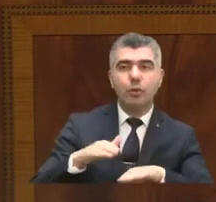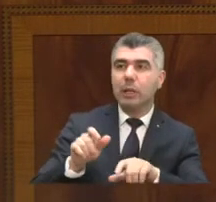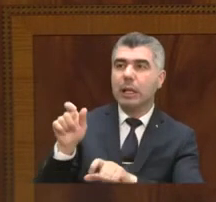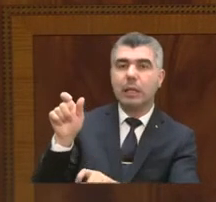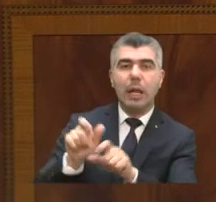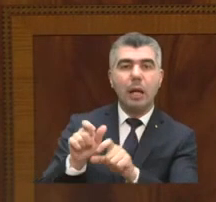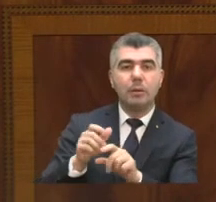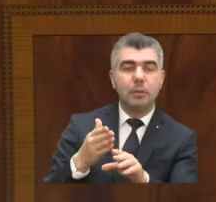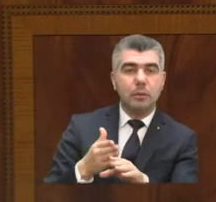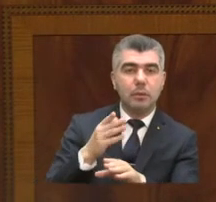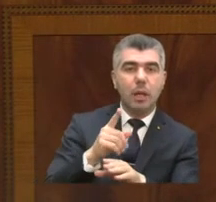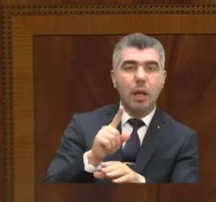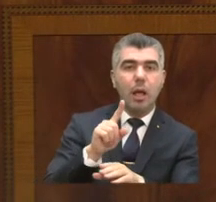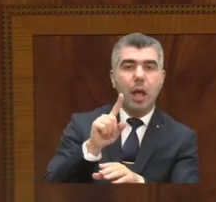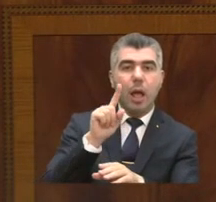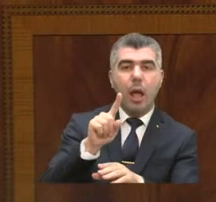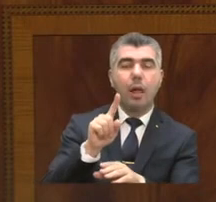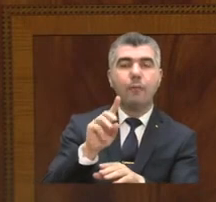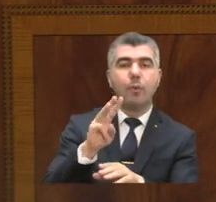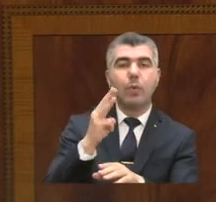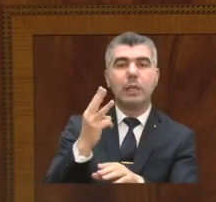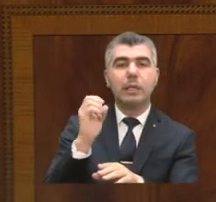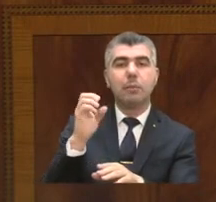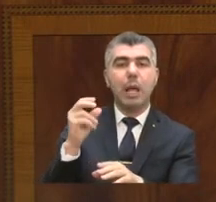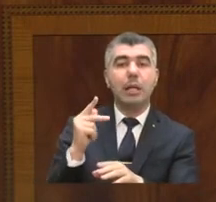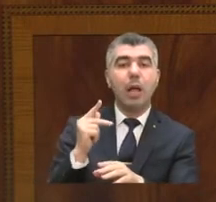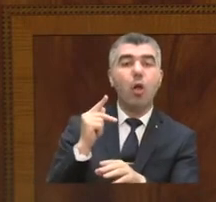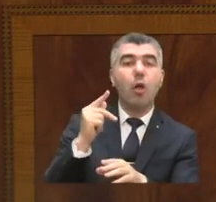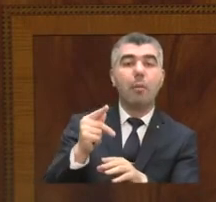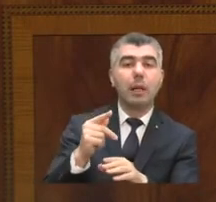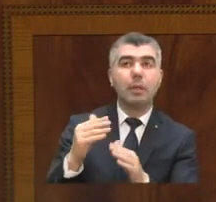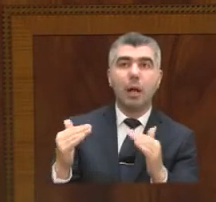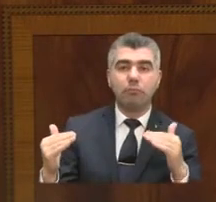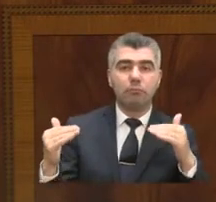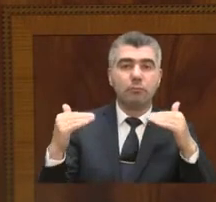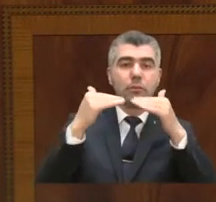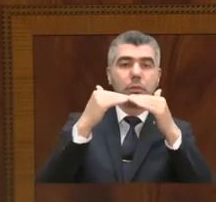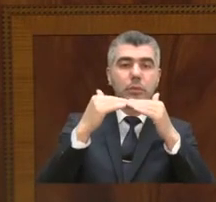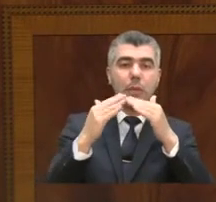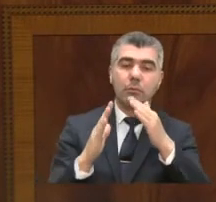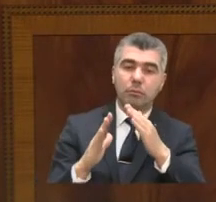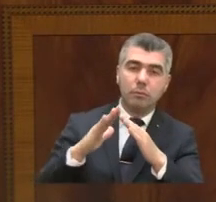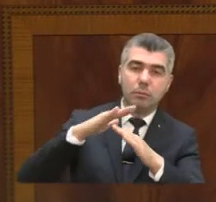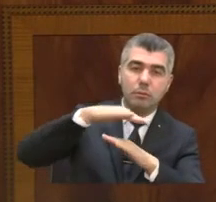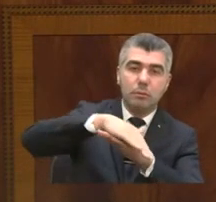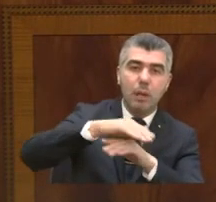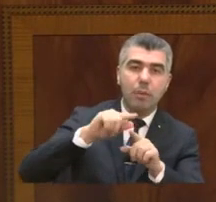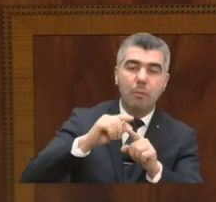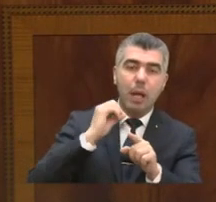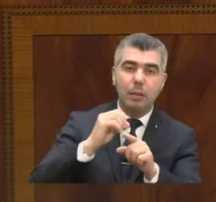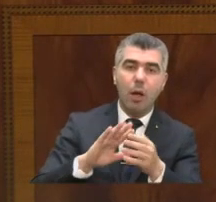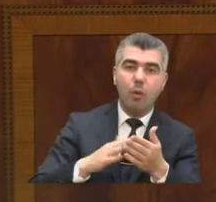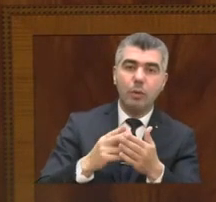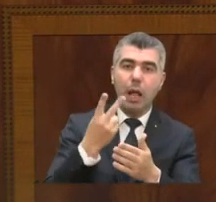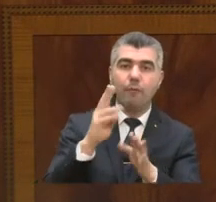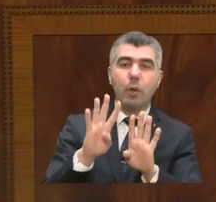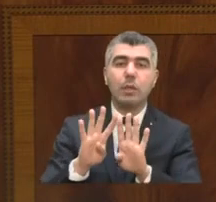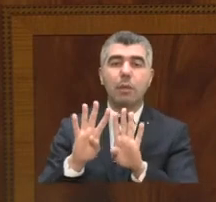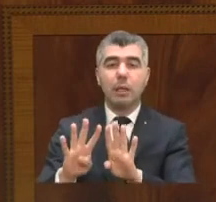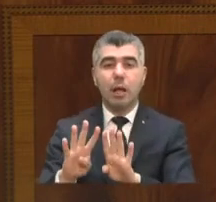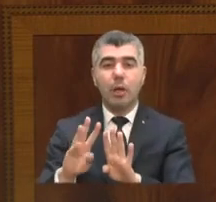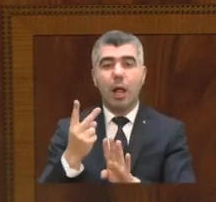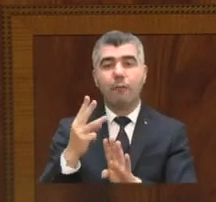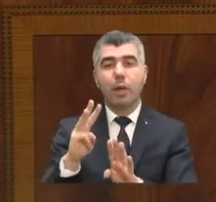1100 كيلومتر من الحواجز بغلاف مالي وصل إلى 500 مليون درهم خلال الفترة الممتدة ما بين 2012 و2018.